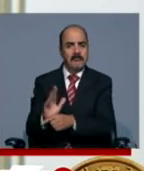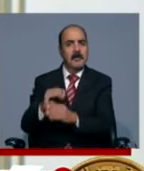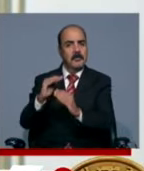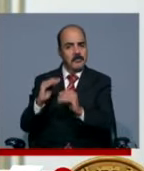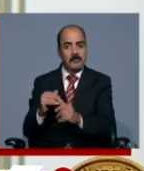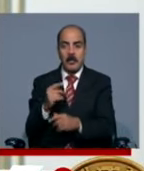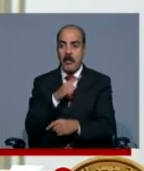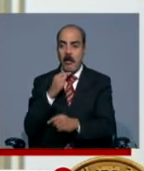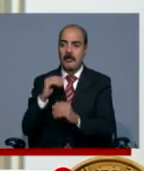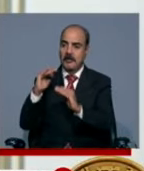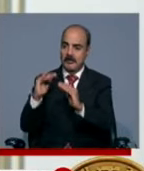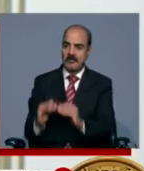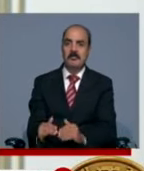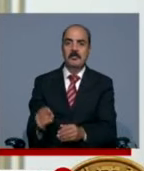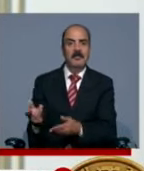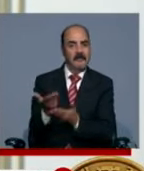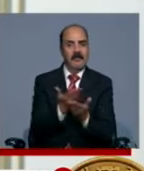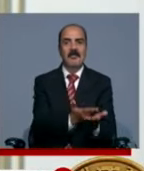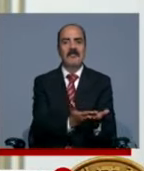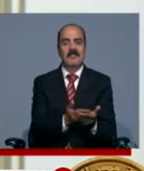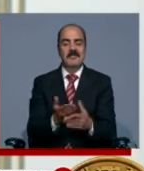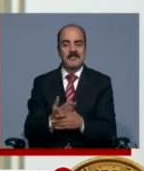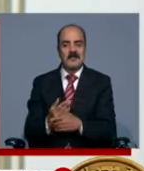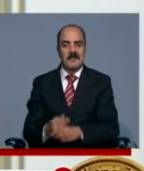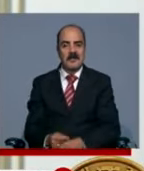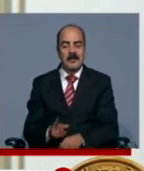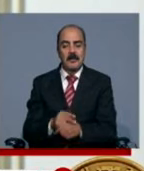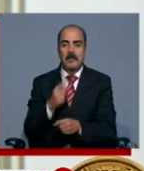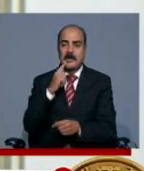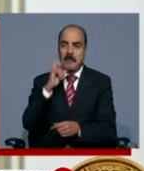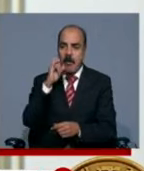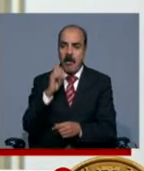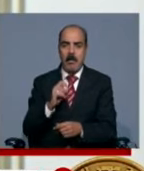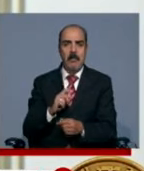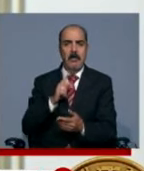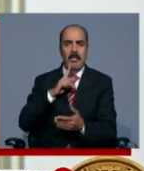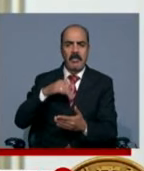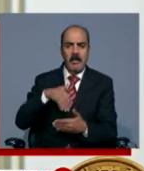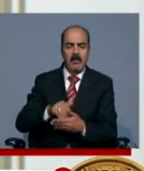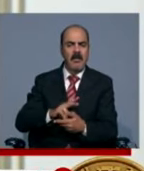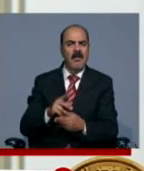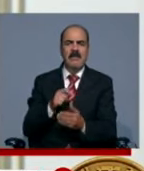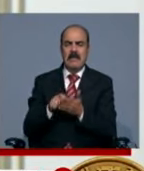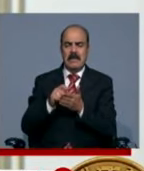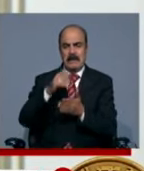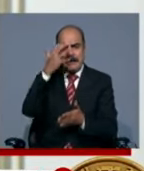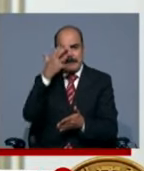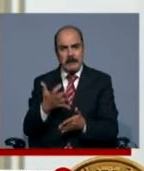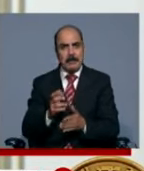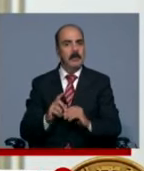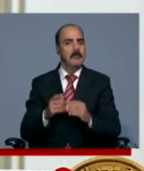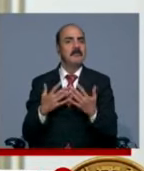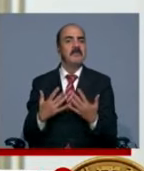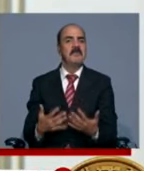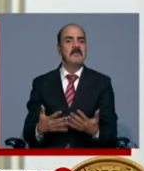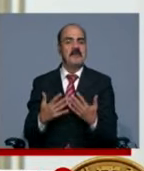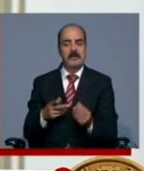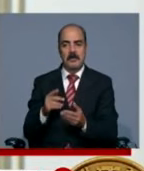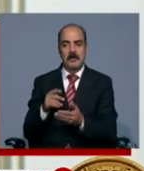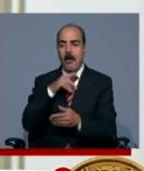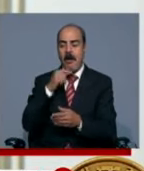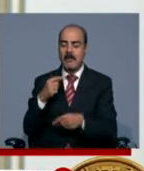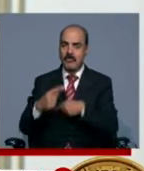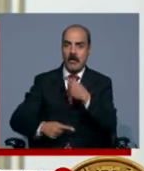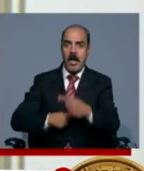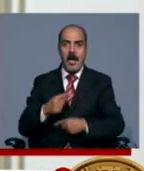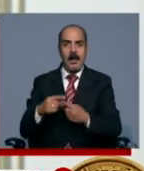الضريبية التي تستهدف تبسيط الإجراءات البيروقراطية، كما تواصل مصر